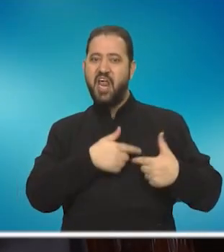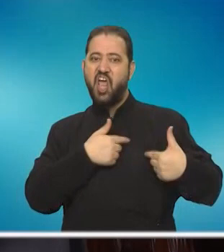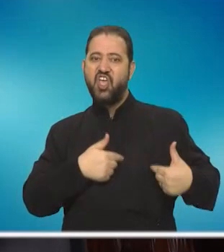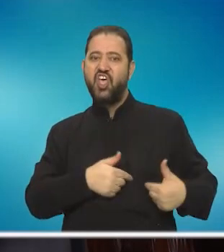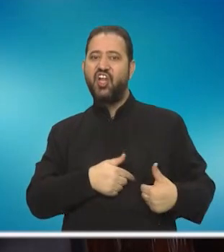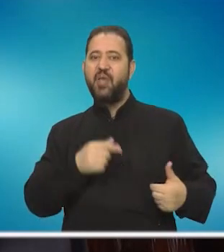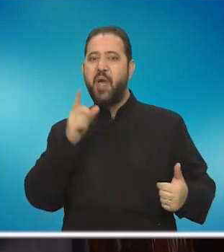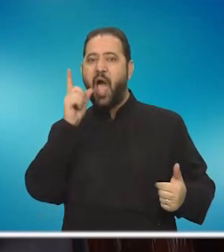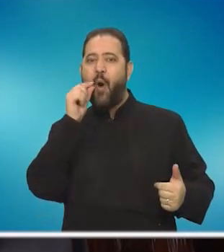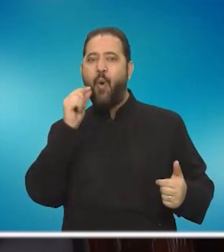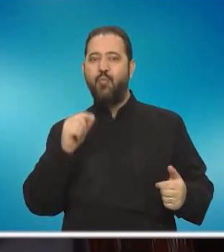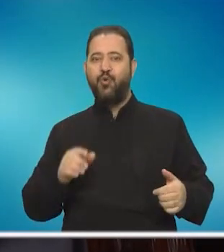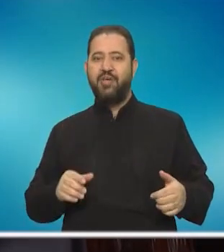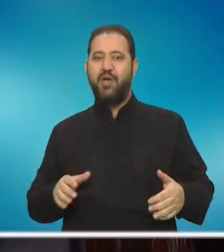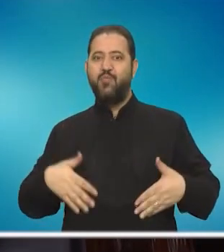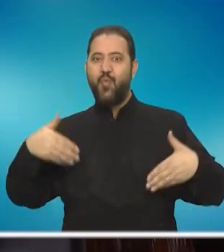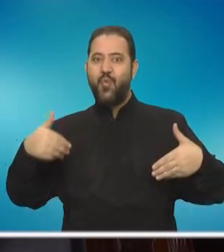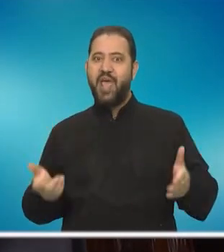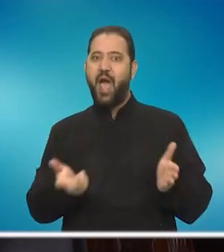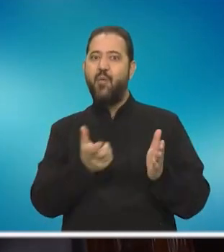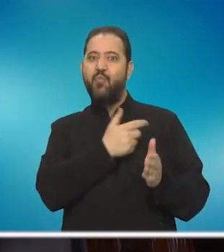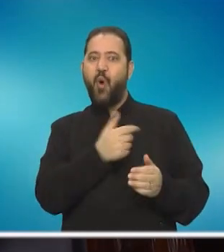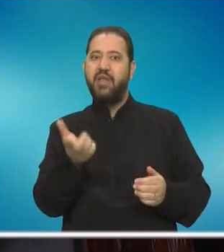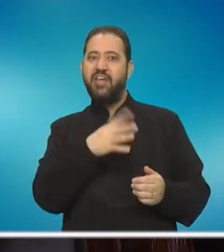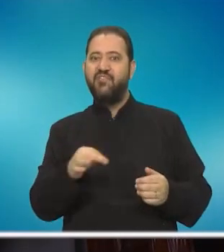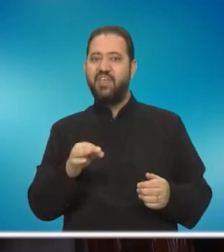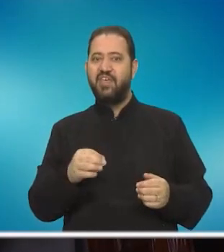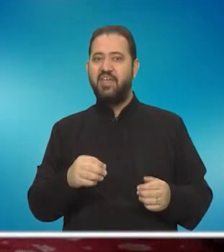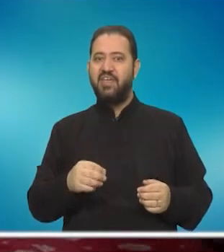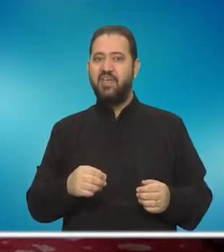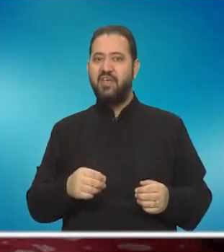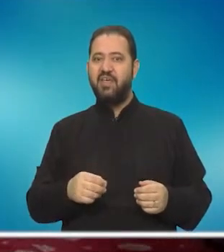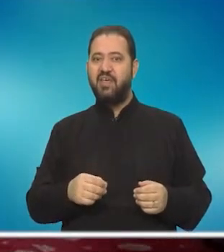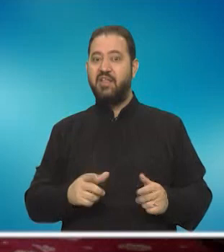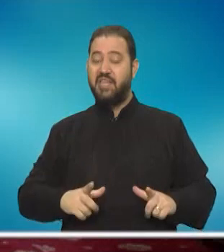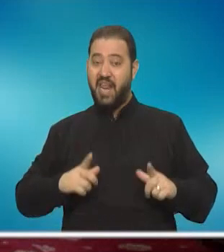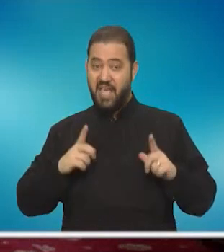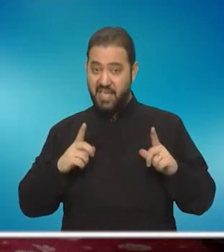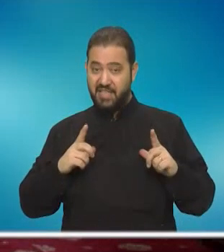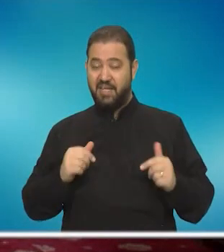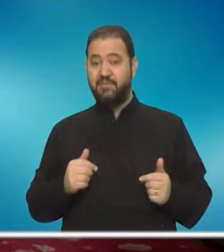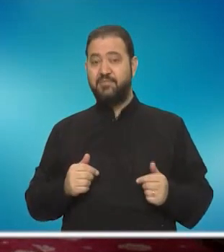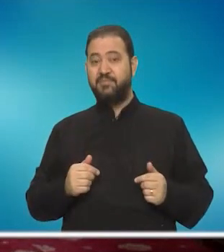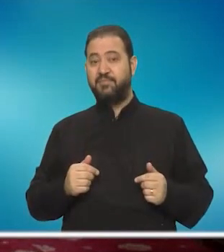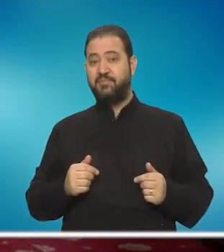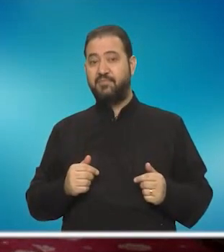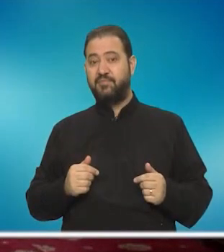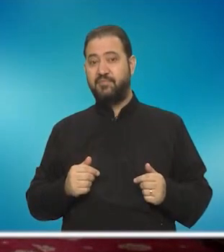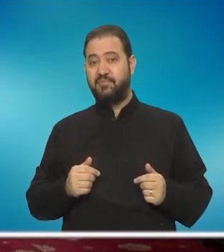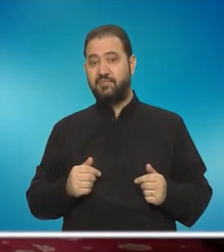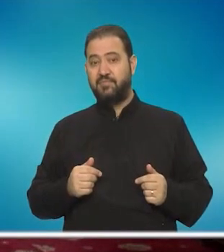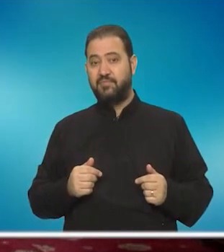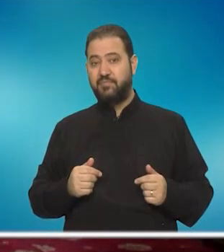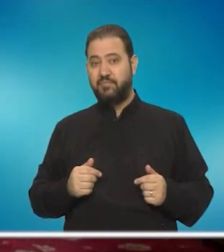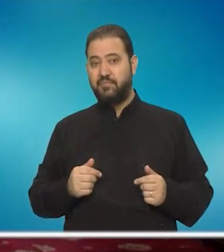decât atât, bucuria poate fi împărtășită, poate fi trăită, experimentată